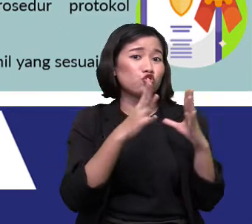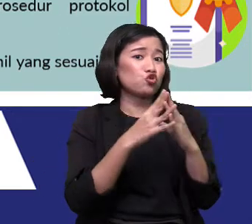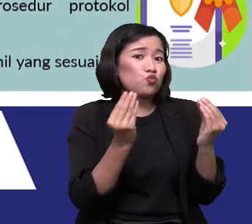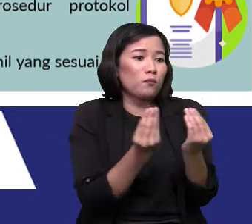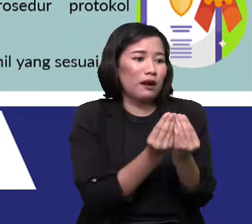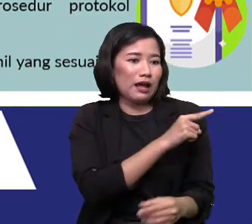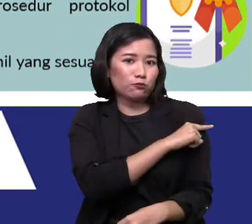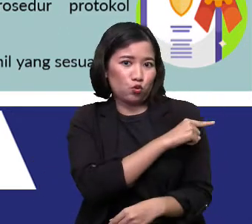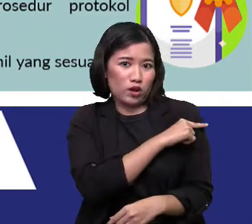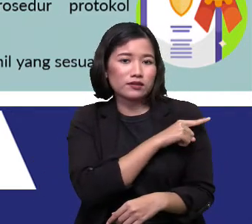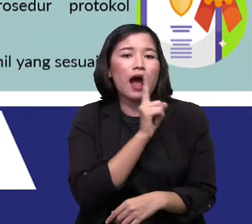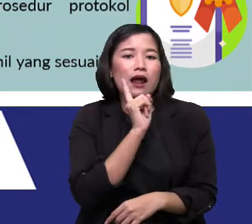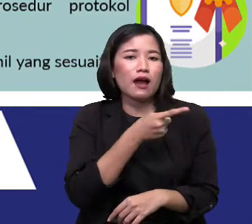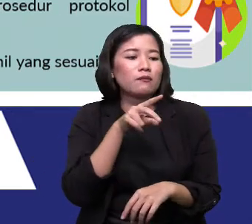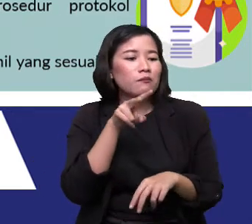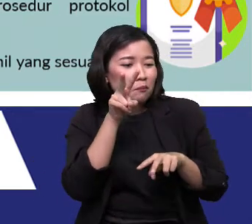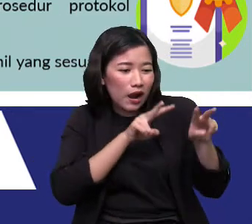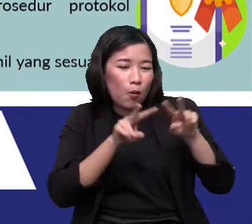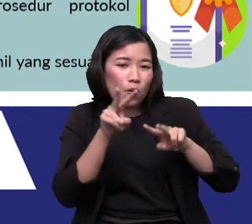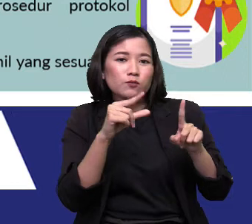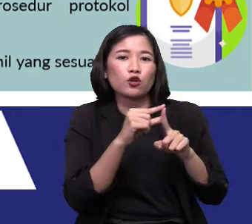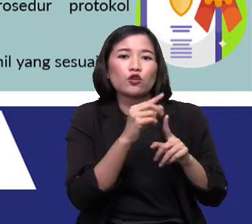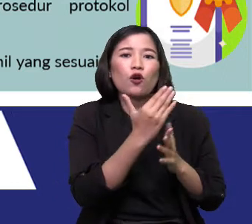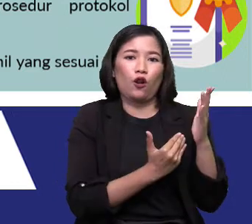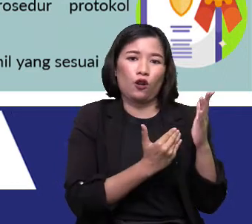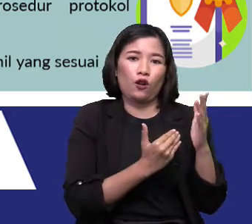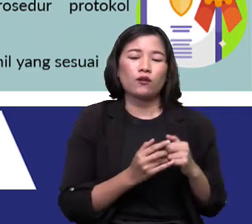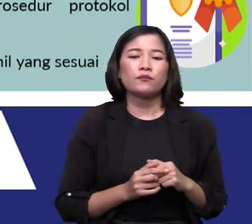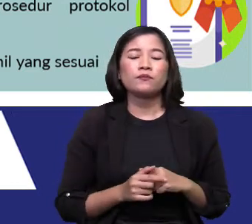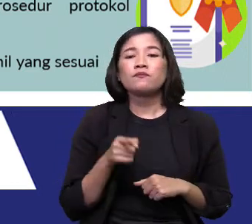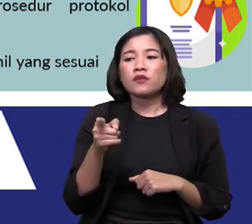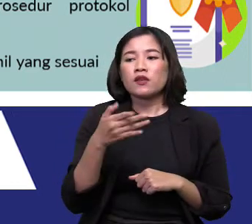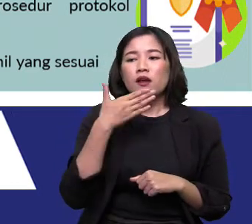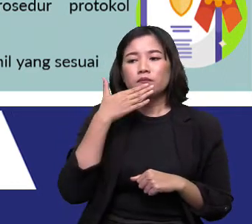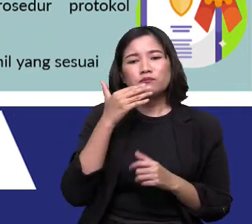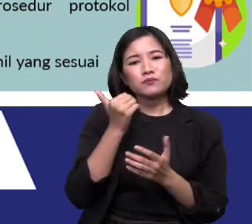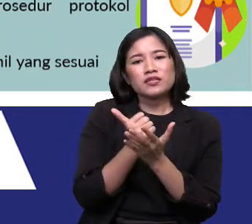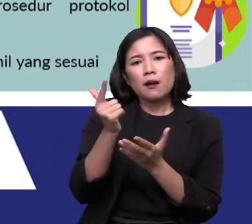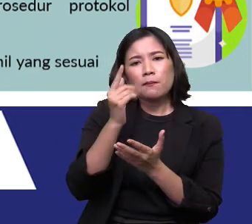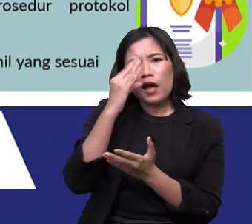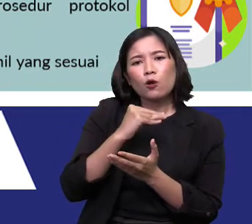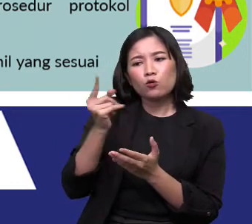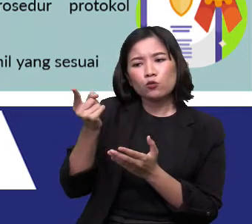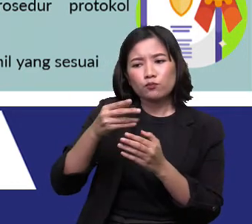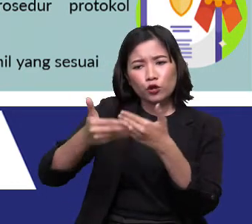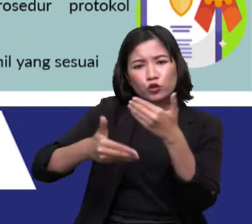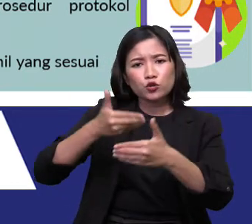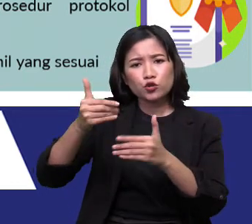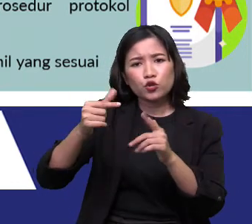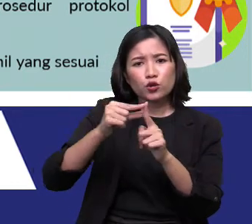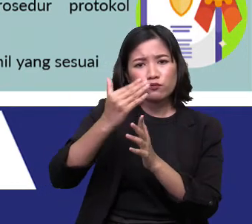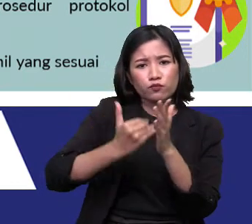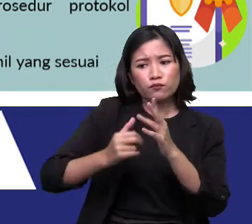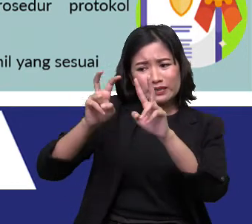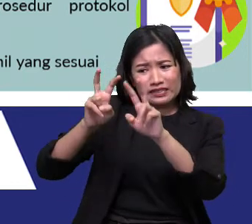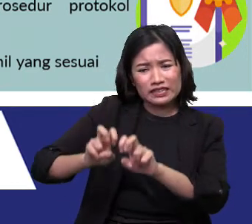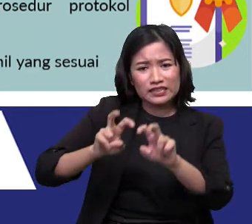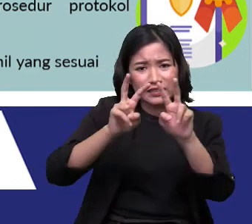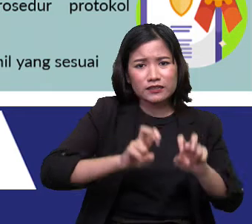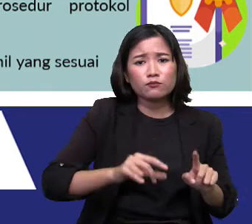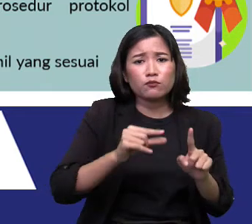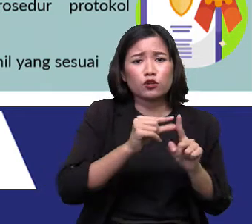nantinya pengawas protokol kesehatan memiliki dan memastikan prosedur skrining dan protokol kesehatan berjalan baik